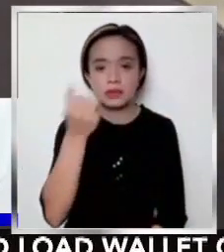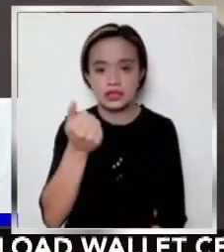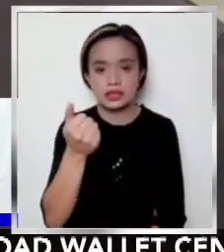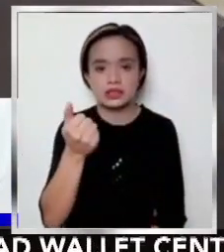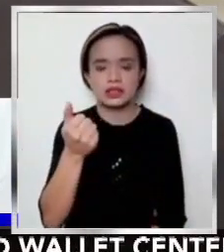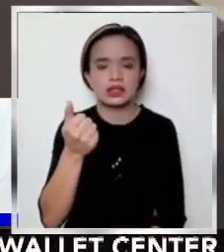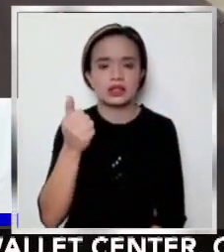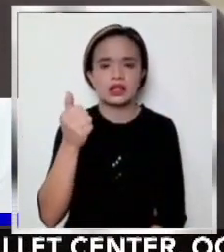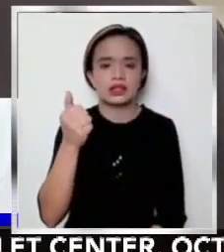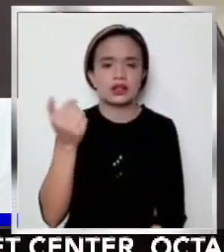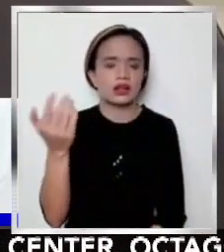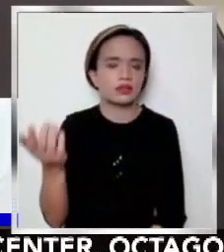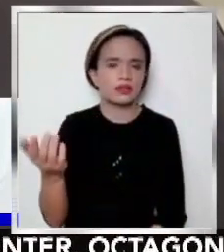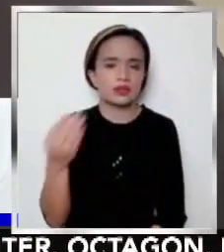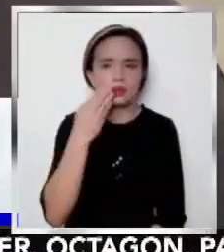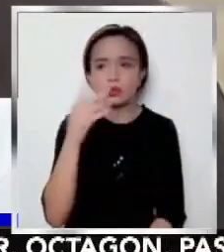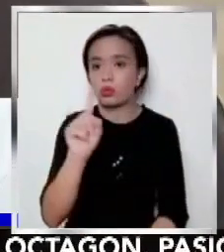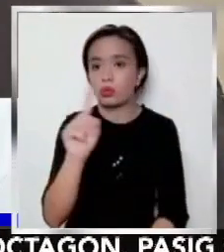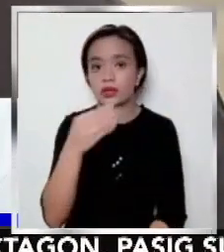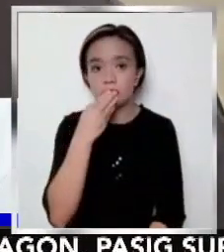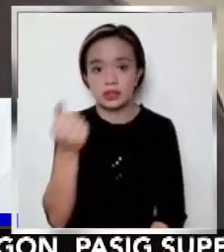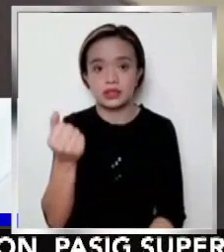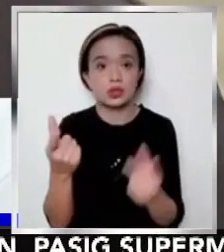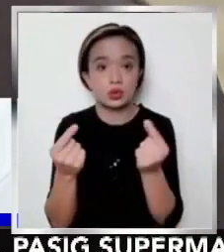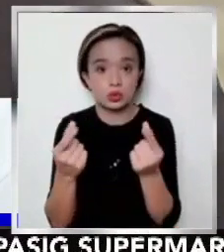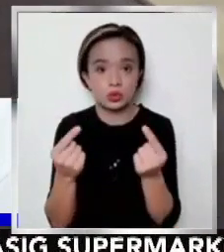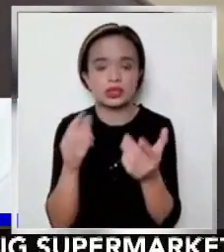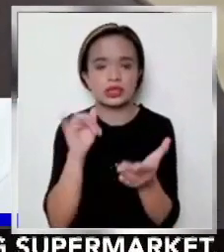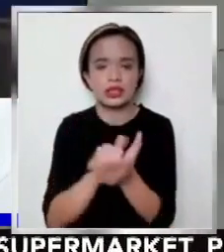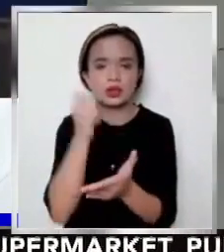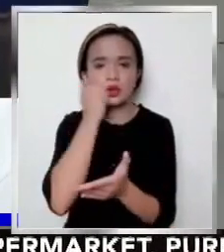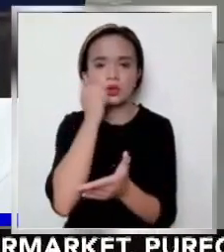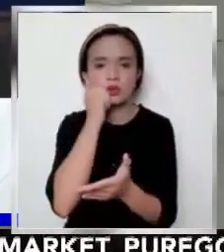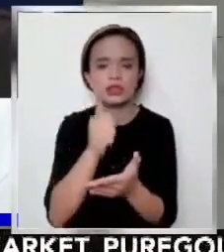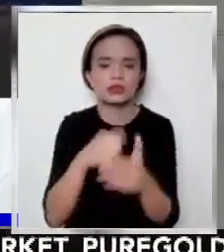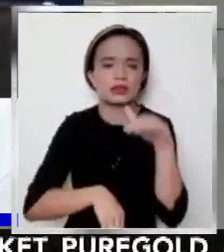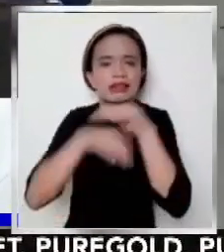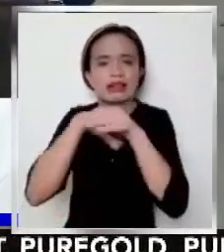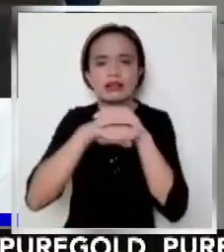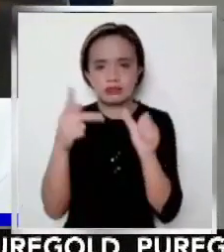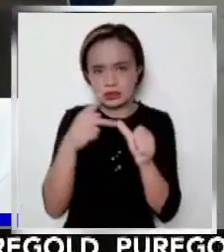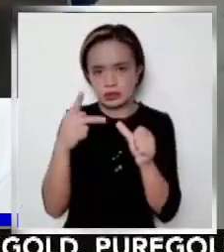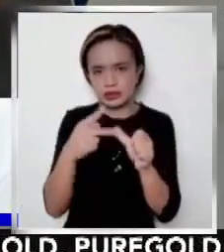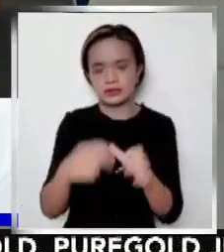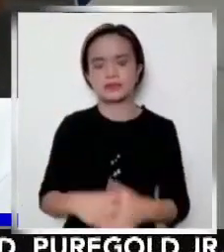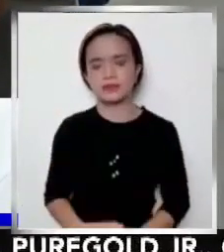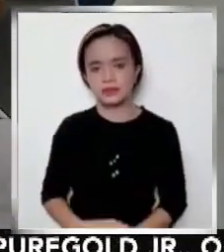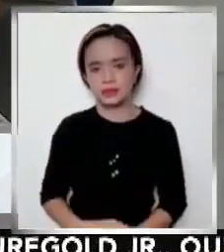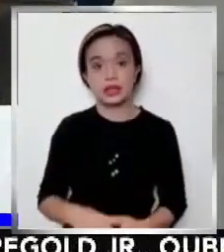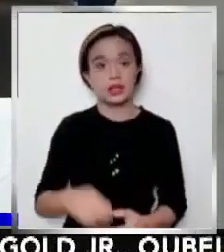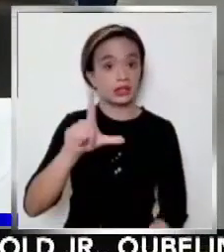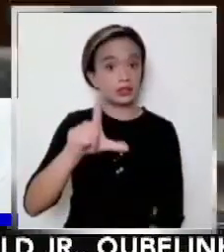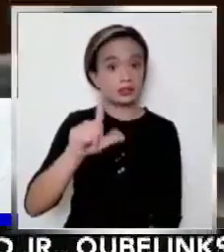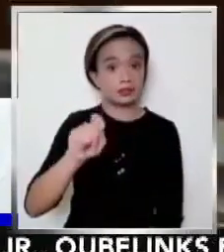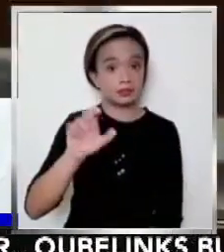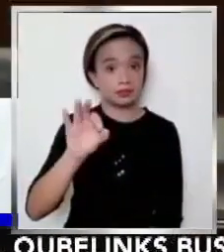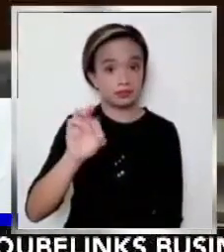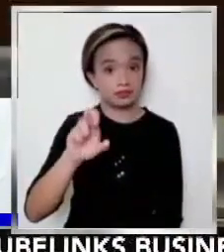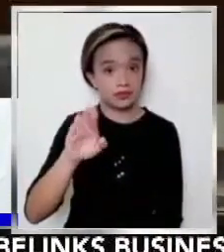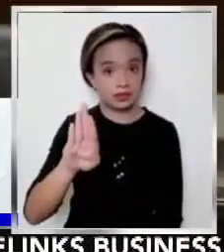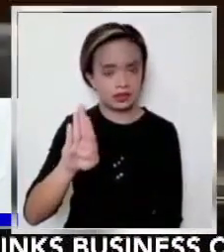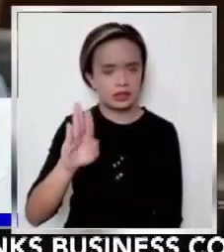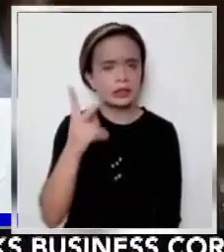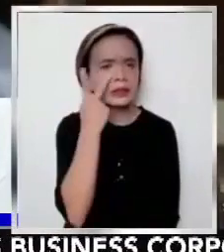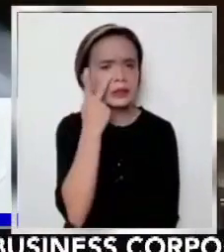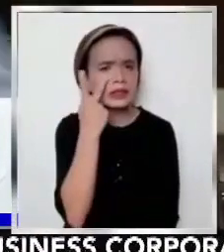best we can do for their earnings, yun po lagi ang top priority po namin. Ang LTFRB naman, tinitingnan raw kung ano ang